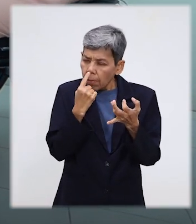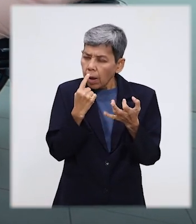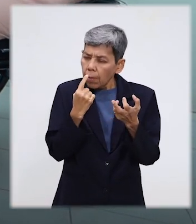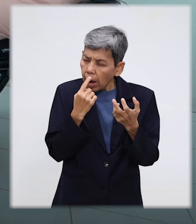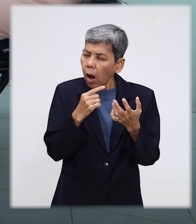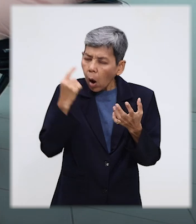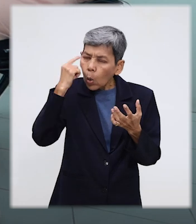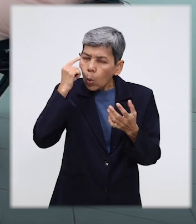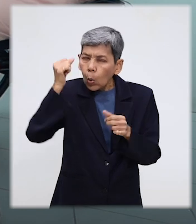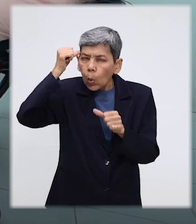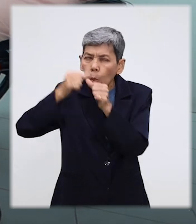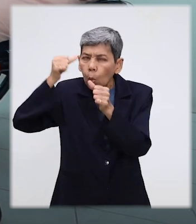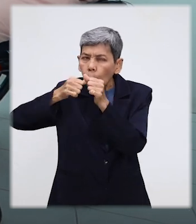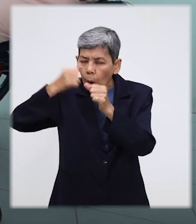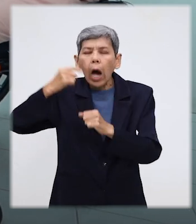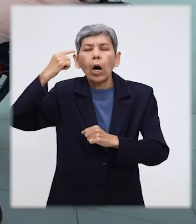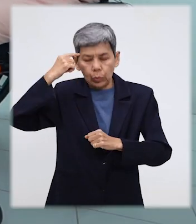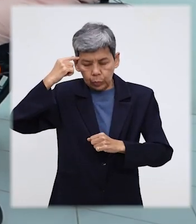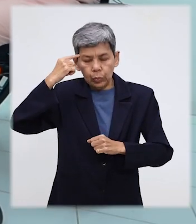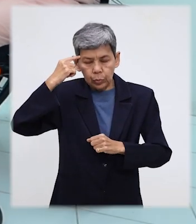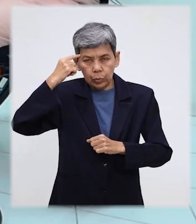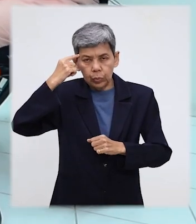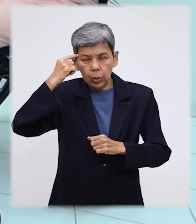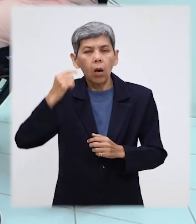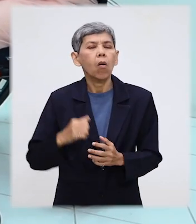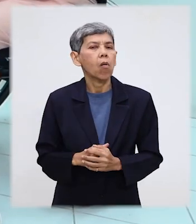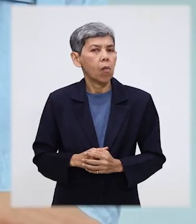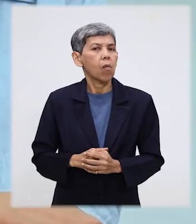ยิบออกมาใช้เวลาที่เขาต้องการใช้ได้ถูกค่ะ